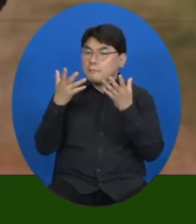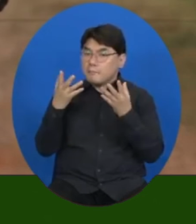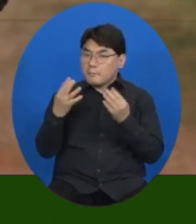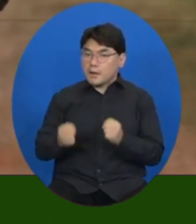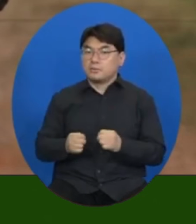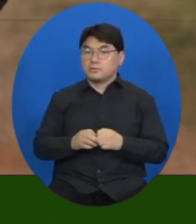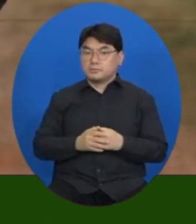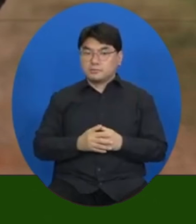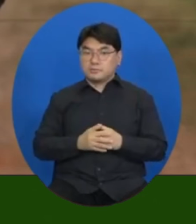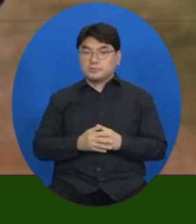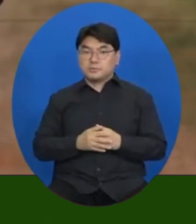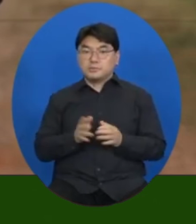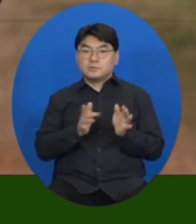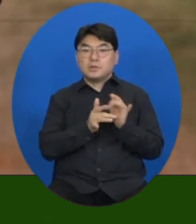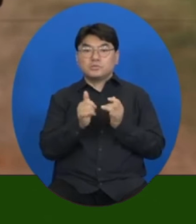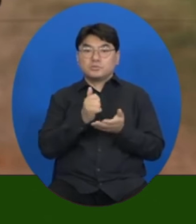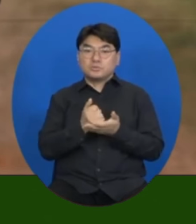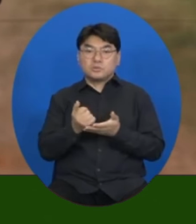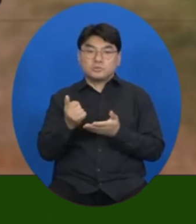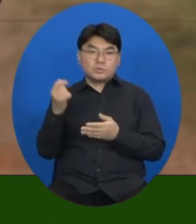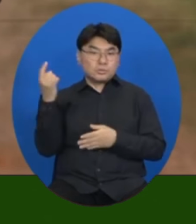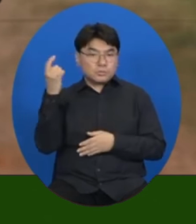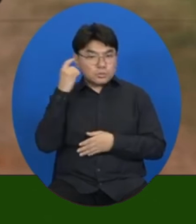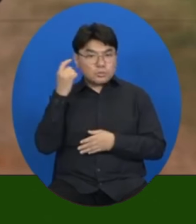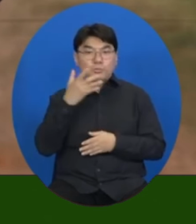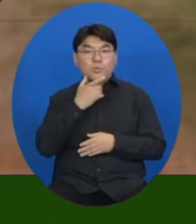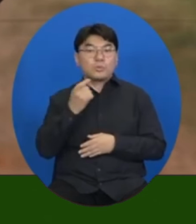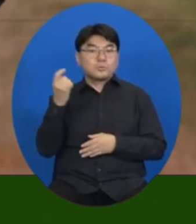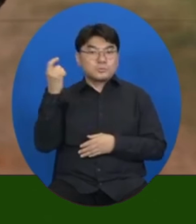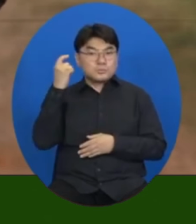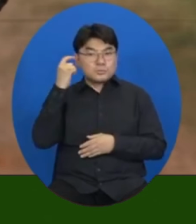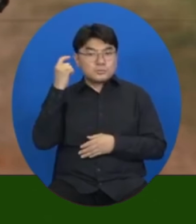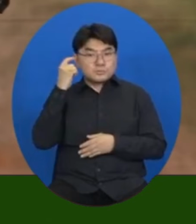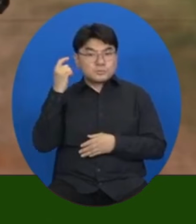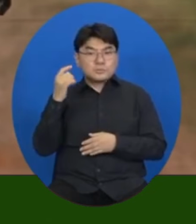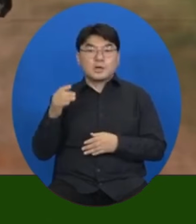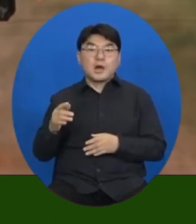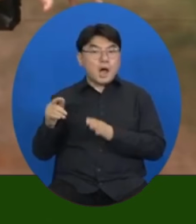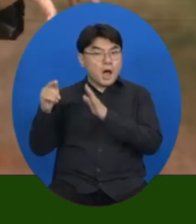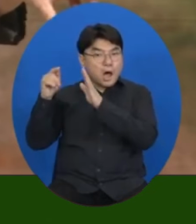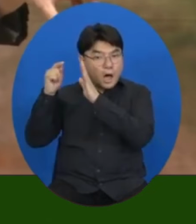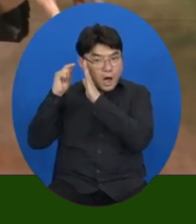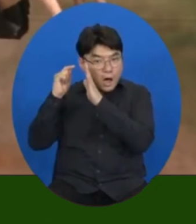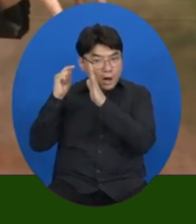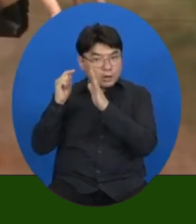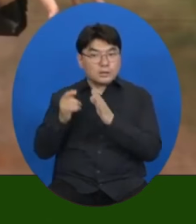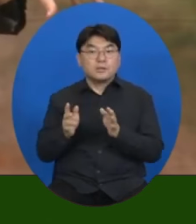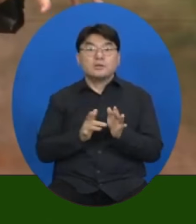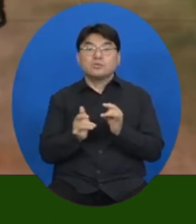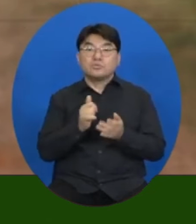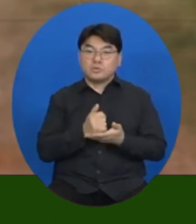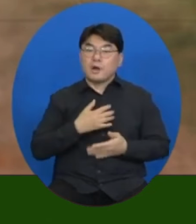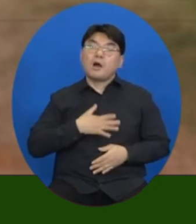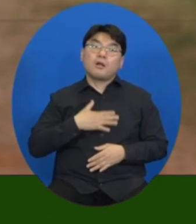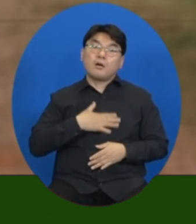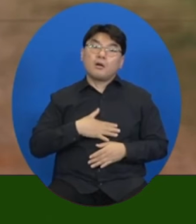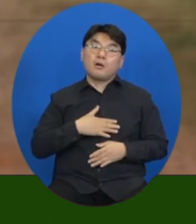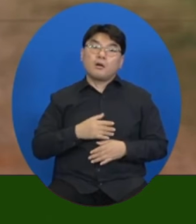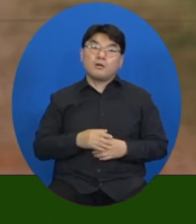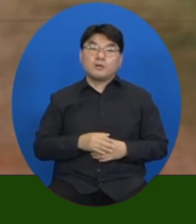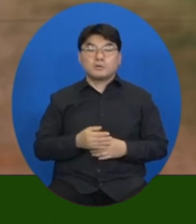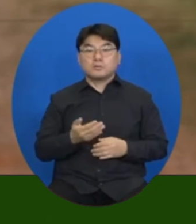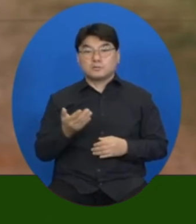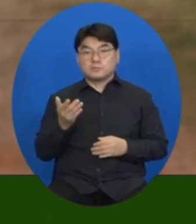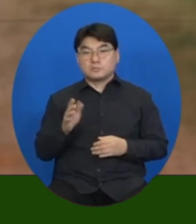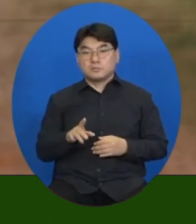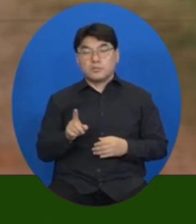분명히 들었어요 심지어 복음에 대해서도 들었고 믿지는 않지만 예수님 알지 아 나 안 믿어 이게 뭐 하느냐 다 버리는